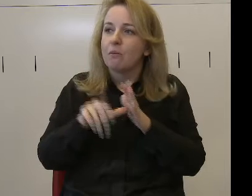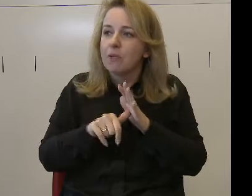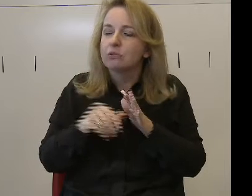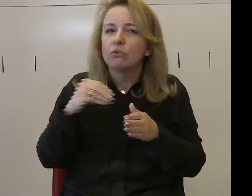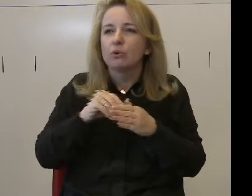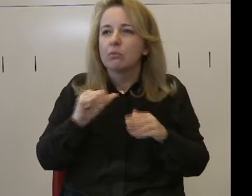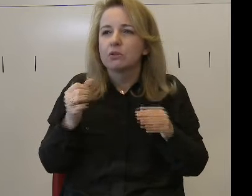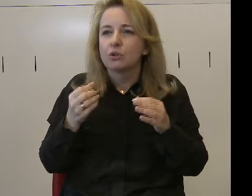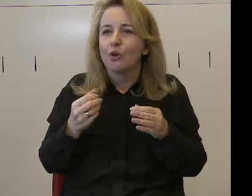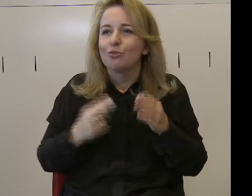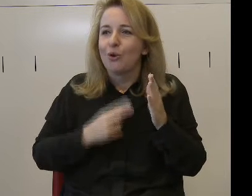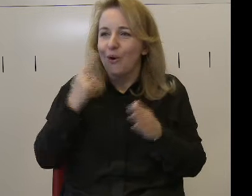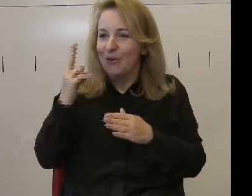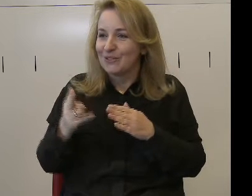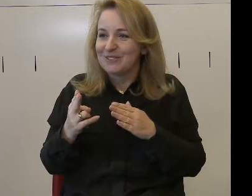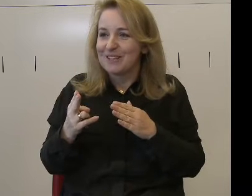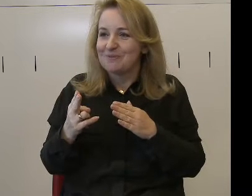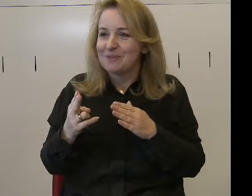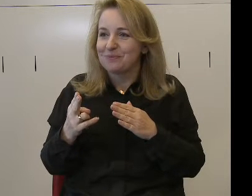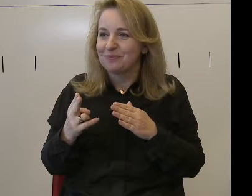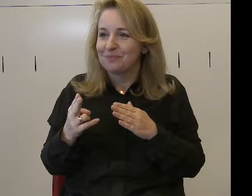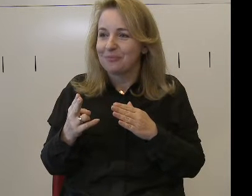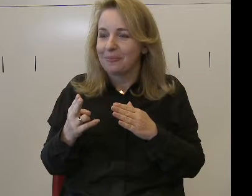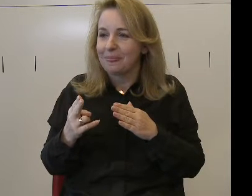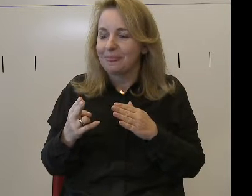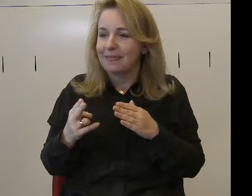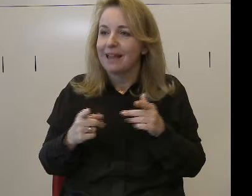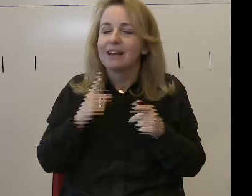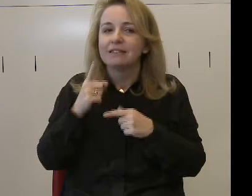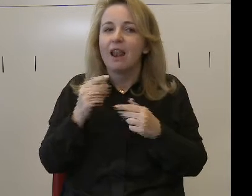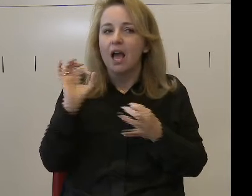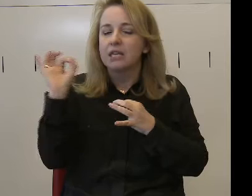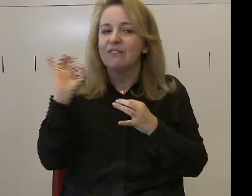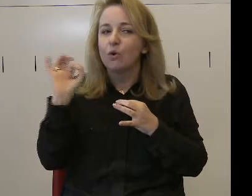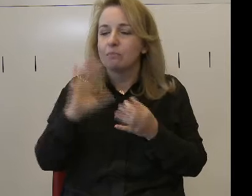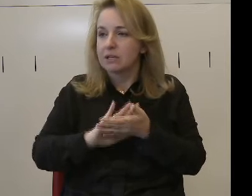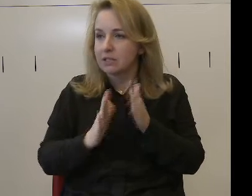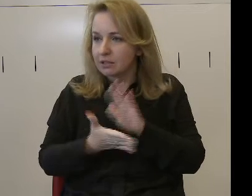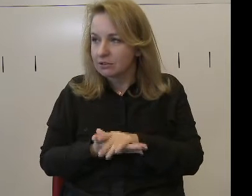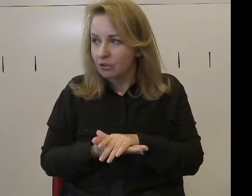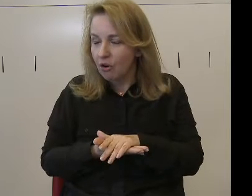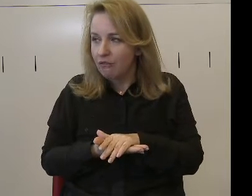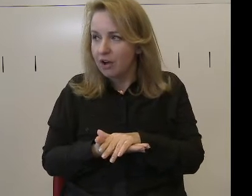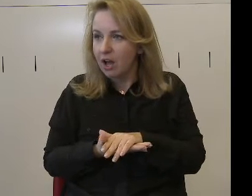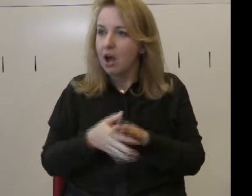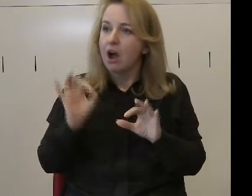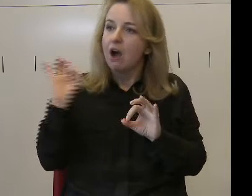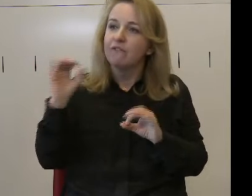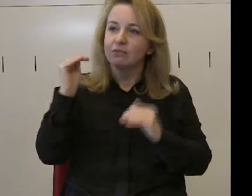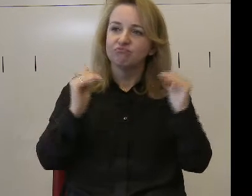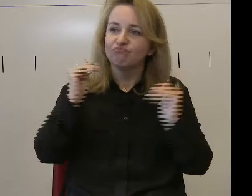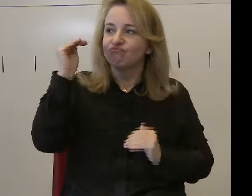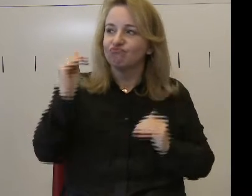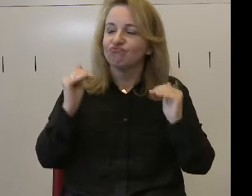taki dostęp do informacji rynkowej, by jej asymetria nie powodowała